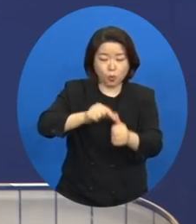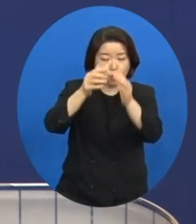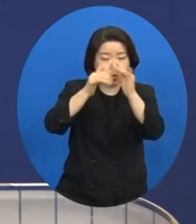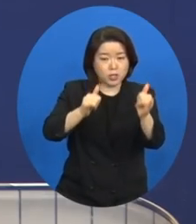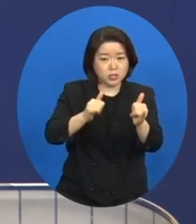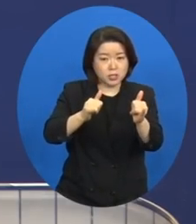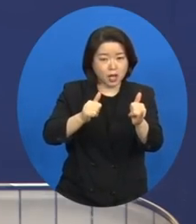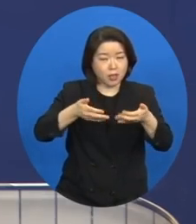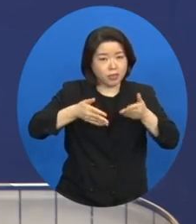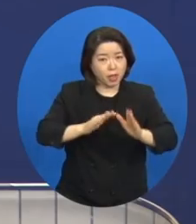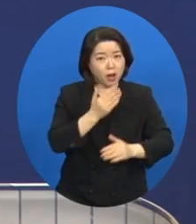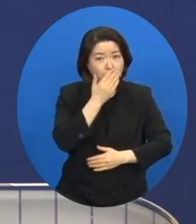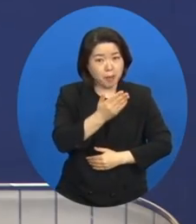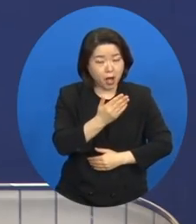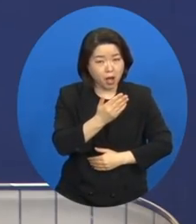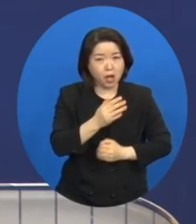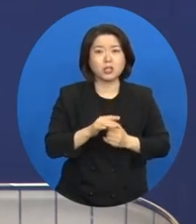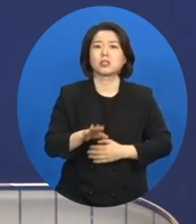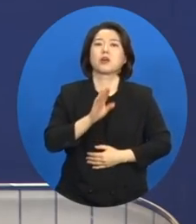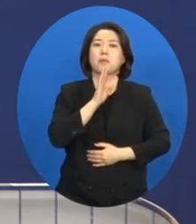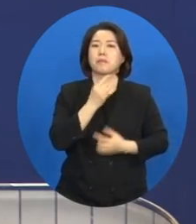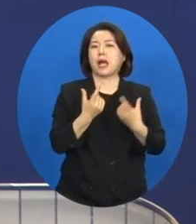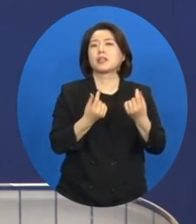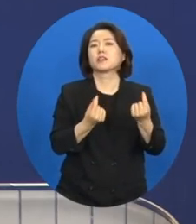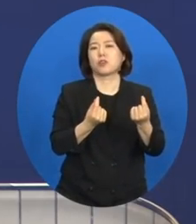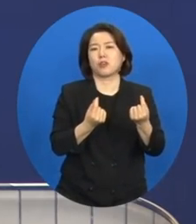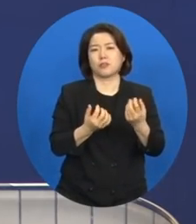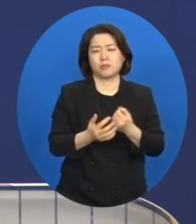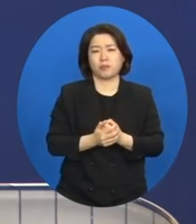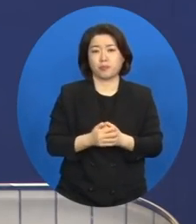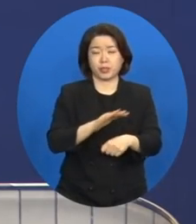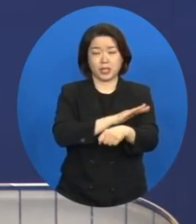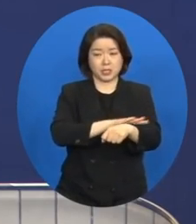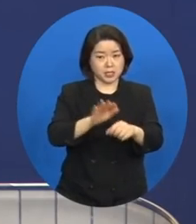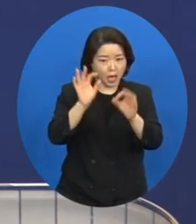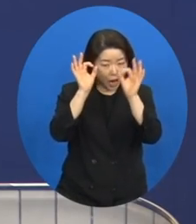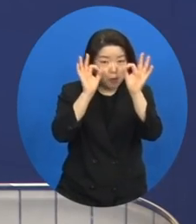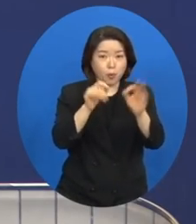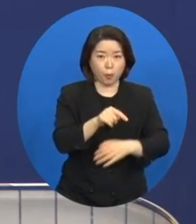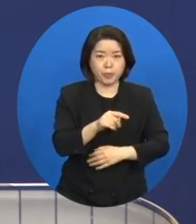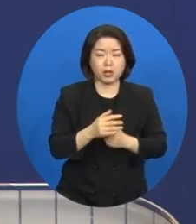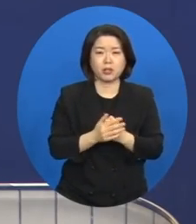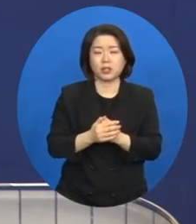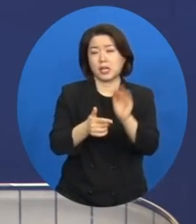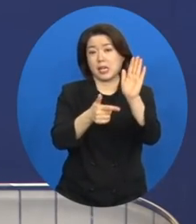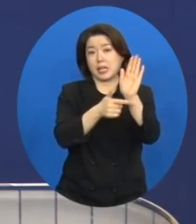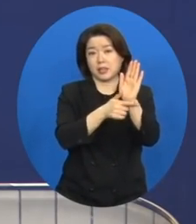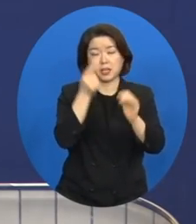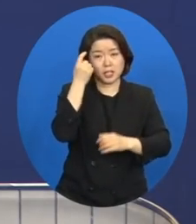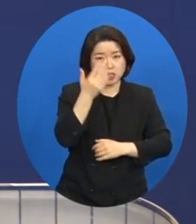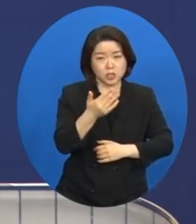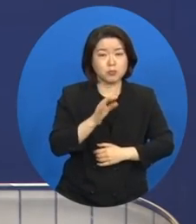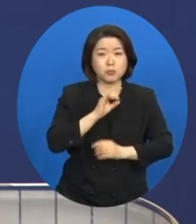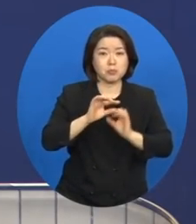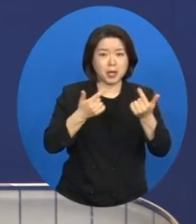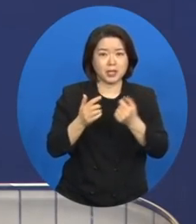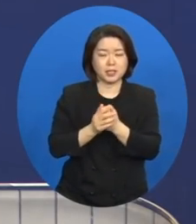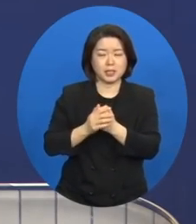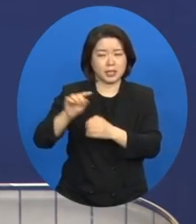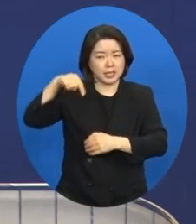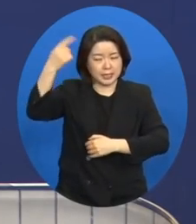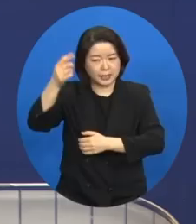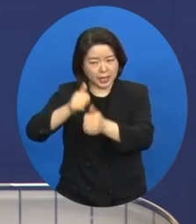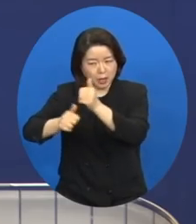맞는 말 아닙니까? 근데 여러분 이 질문을 잘 들어보면요, 이 나다나엘의 질문뿐만 아니라 이 친구들의 다음 세대의 질문